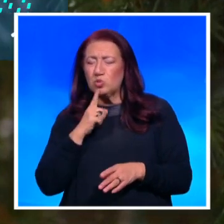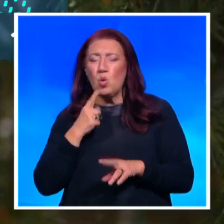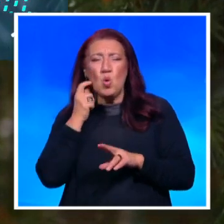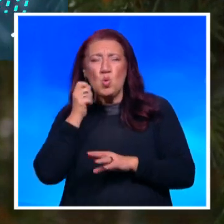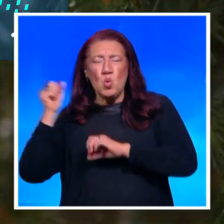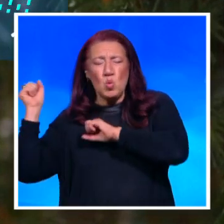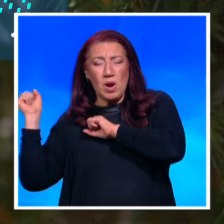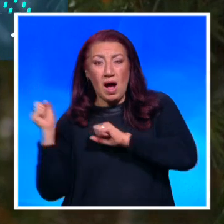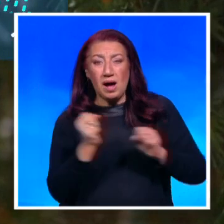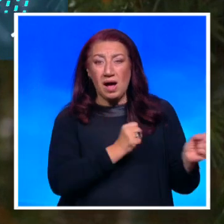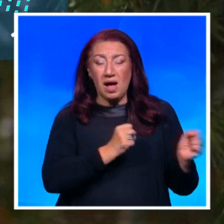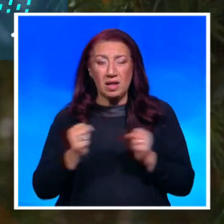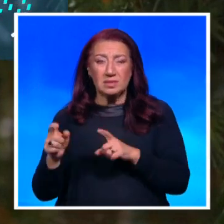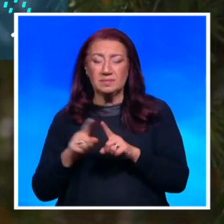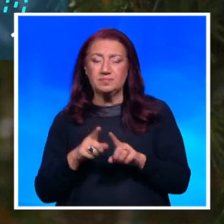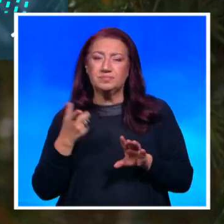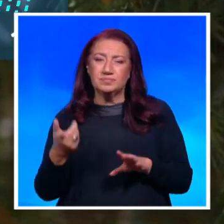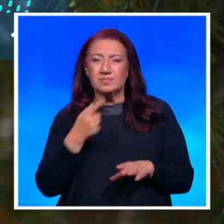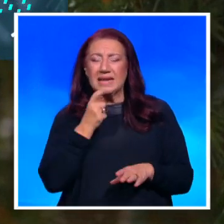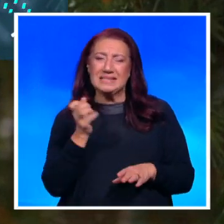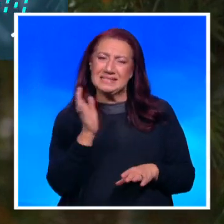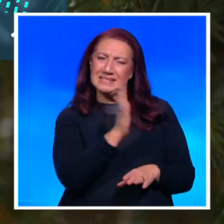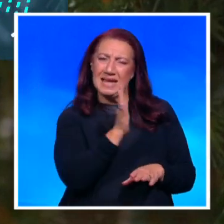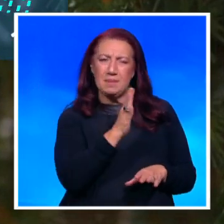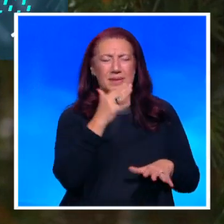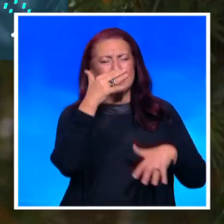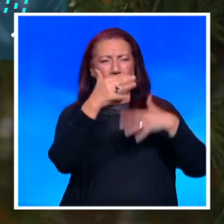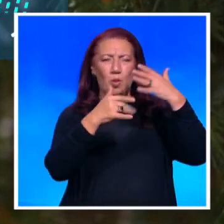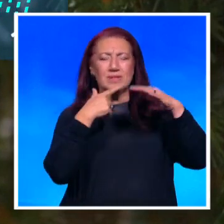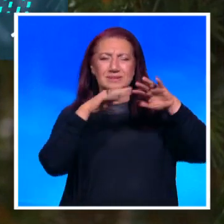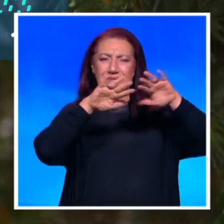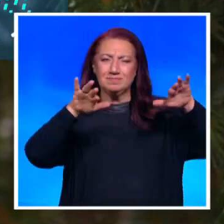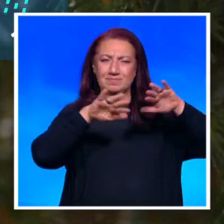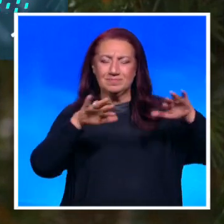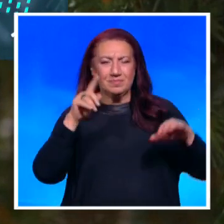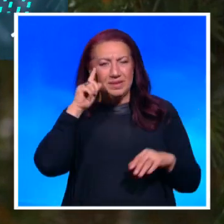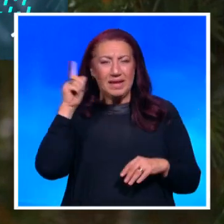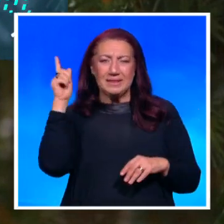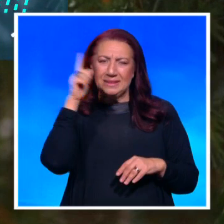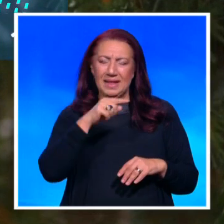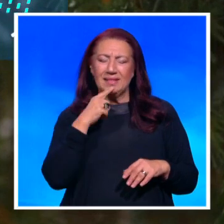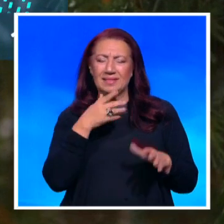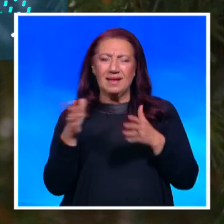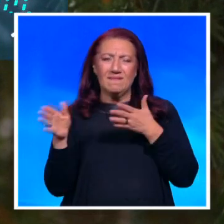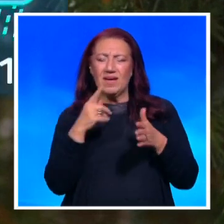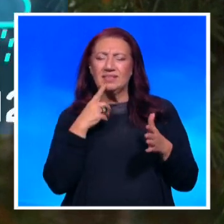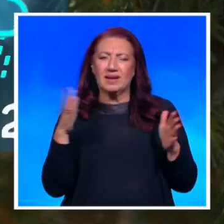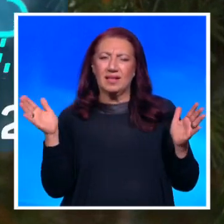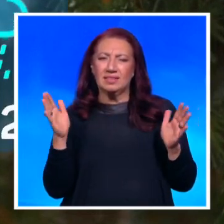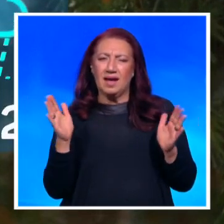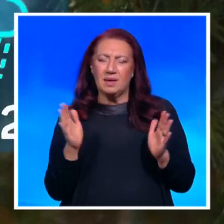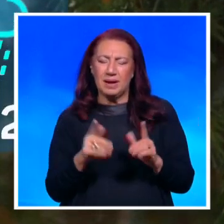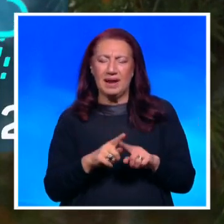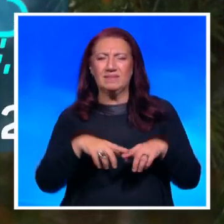ще бъде облачно с валежи от дъжд и сняг, на запад облачността ще намалява. През деня вятърът постепенно ще отслабва, валежите също